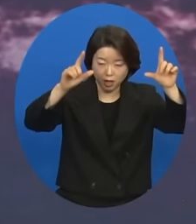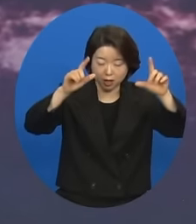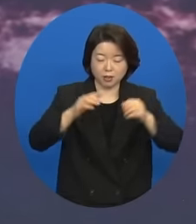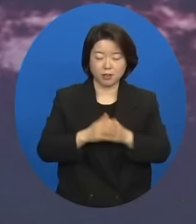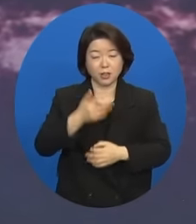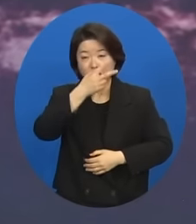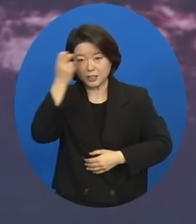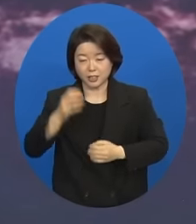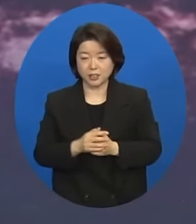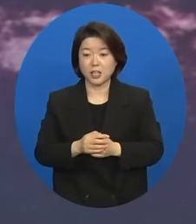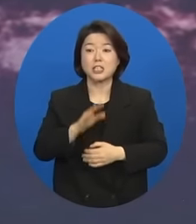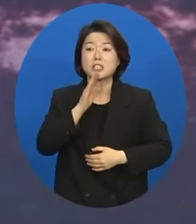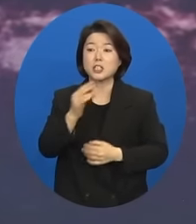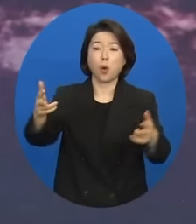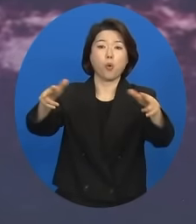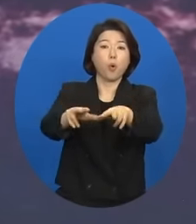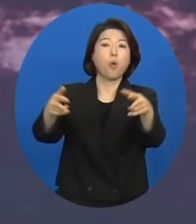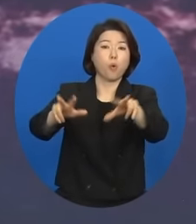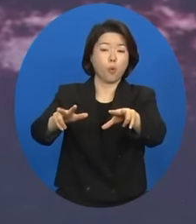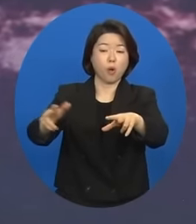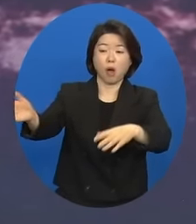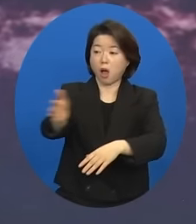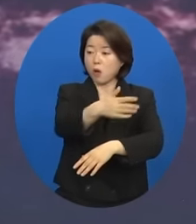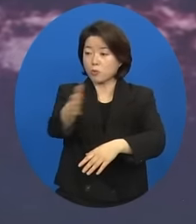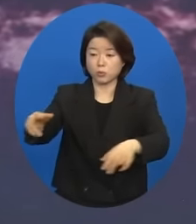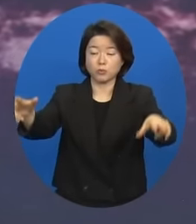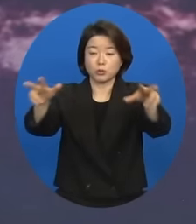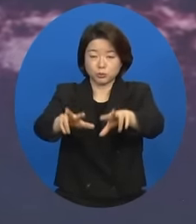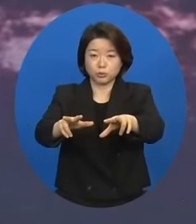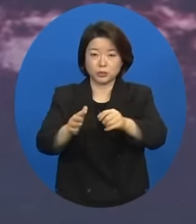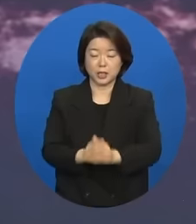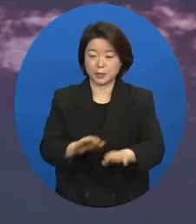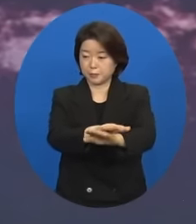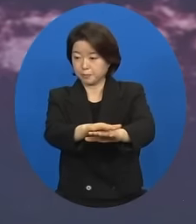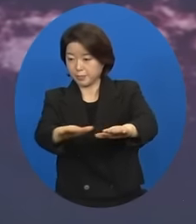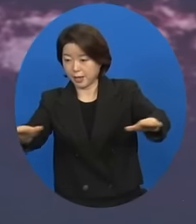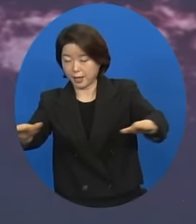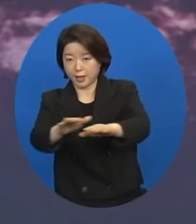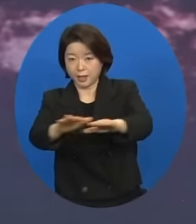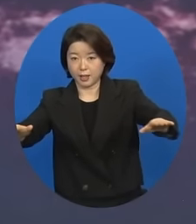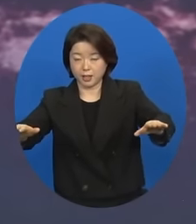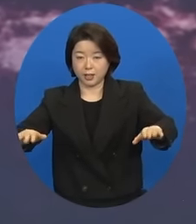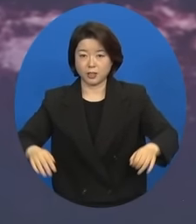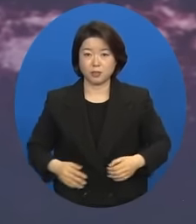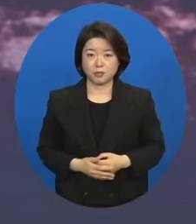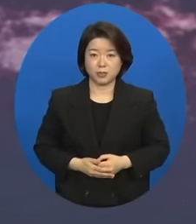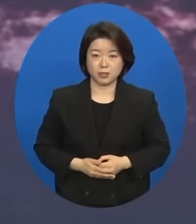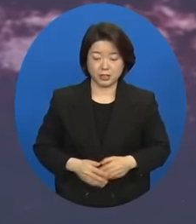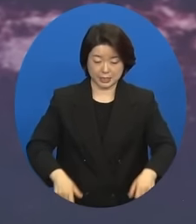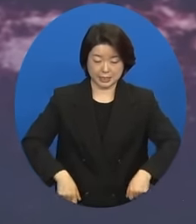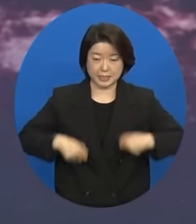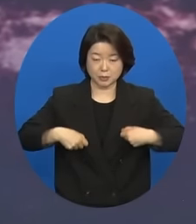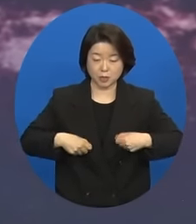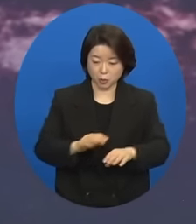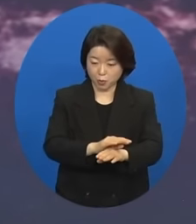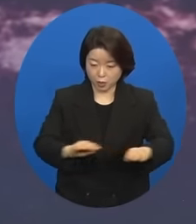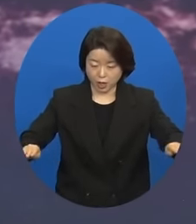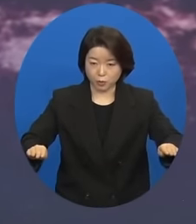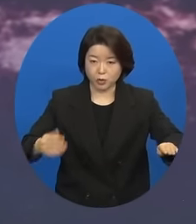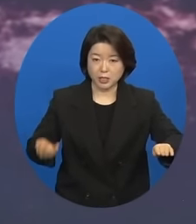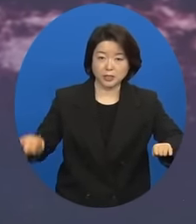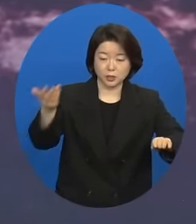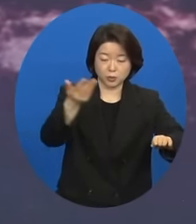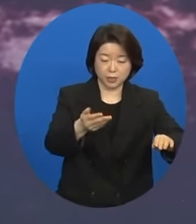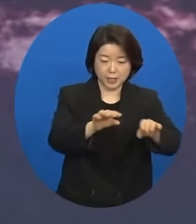공원에 정말 공원에서 거기에서 이제 딱 짧고 이제 그 돗자리 는 아니지만 그 밑에 뭘 깔고 그다음에 이제